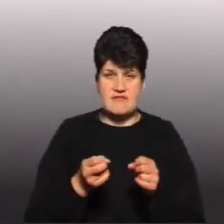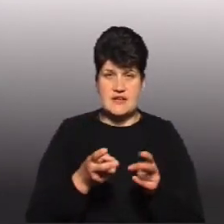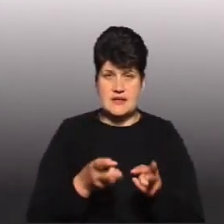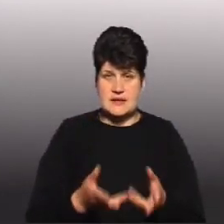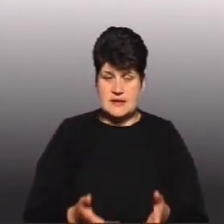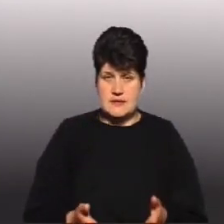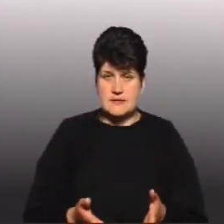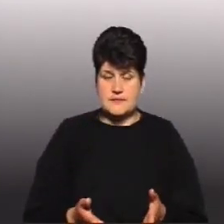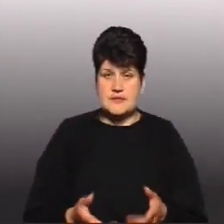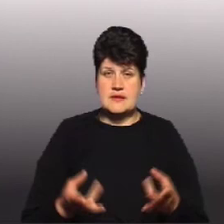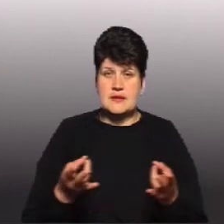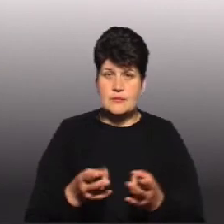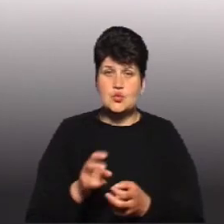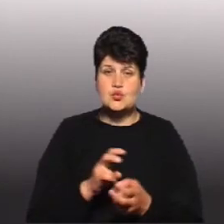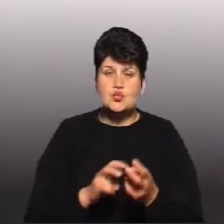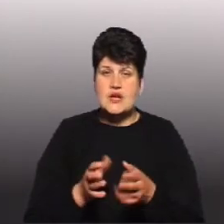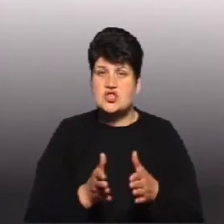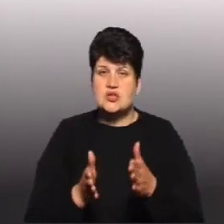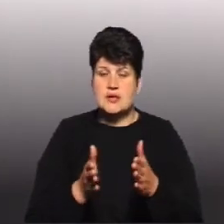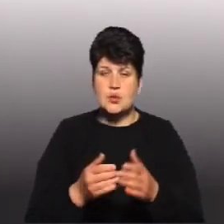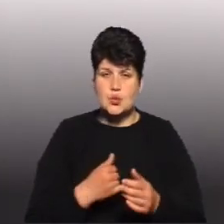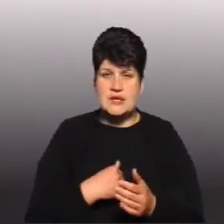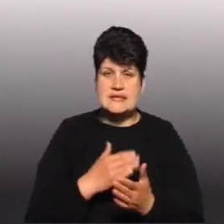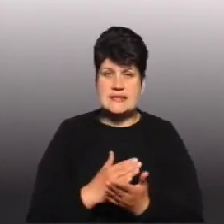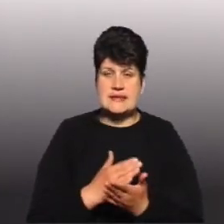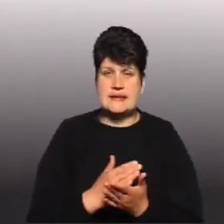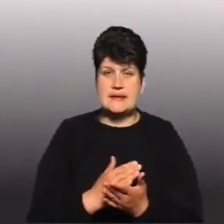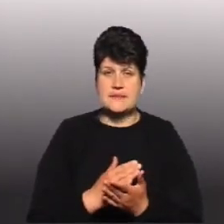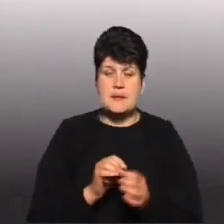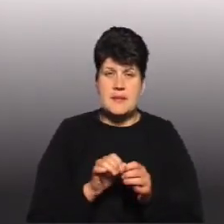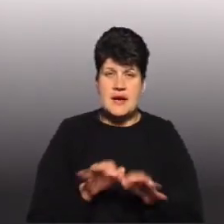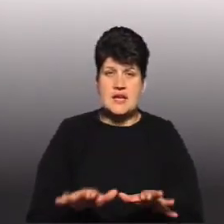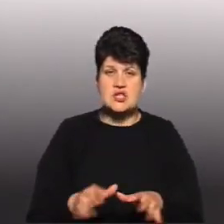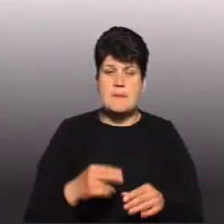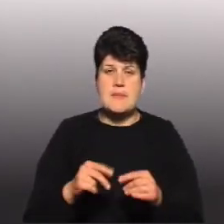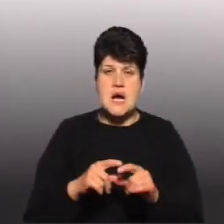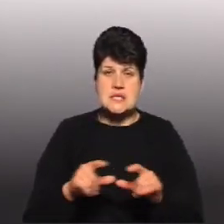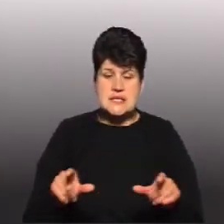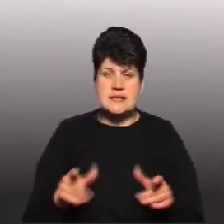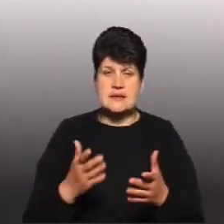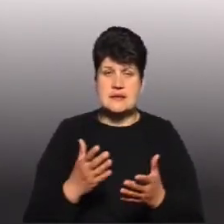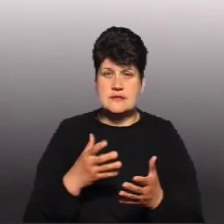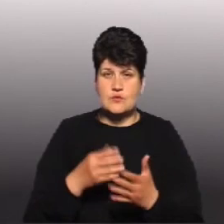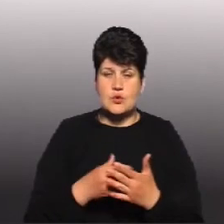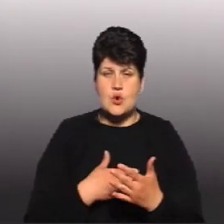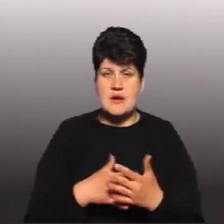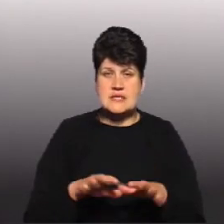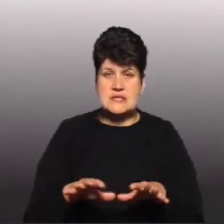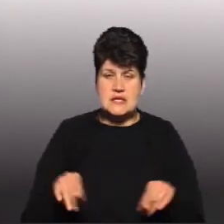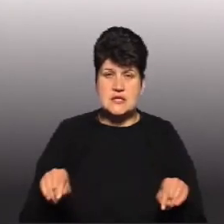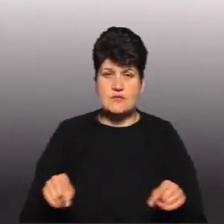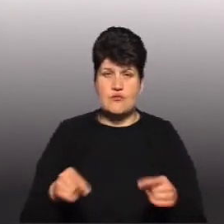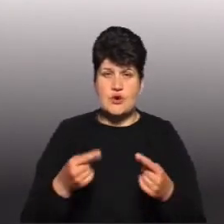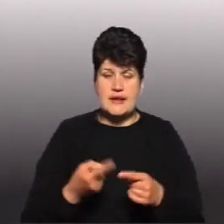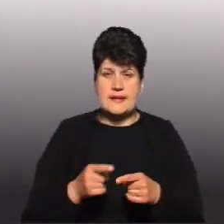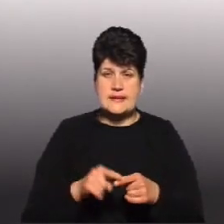потрібно шукати шляхи. У нас є мережі магазинів, які на своїх громадських засадах створили так